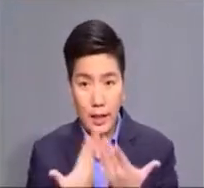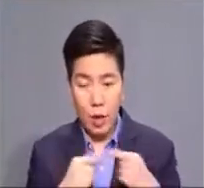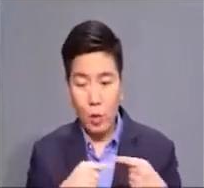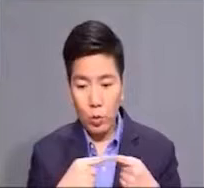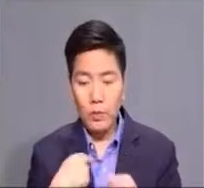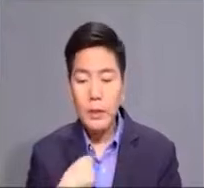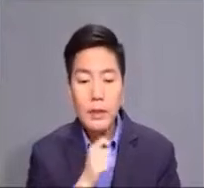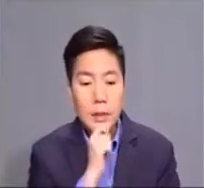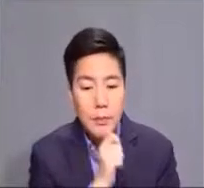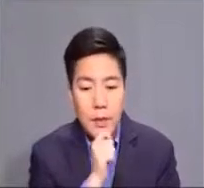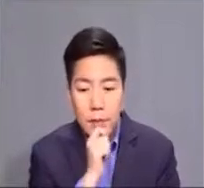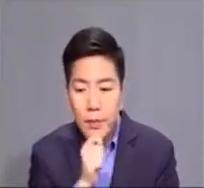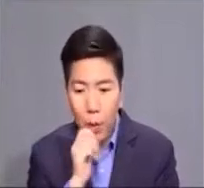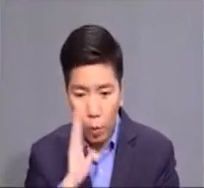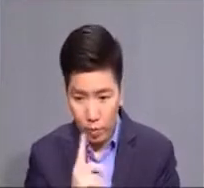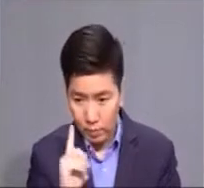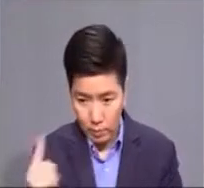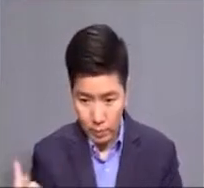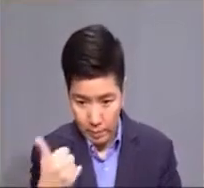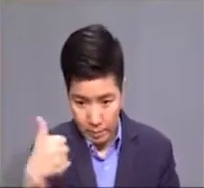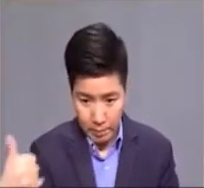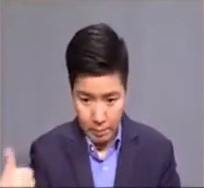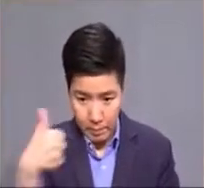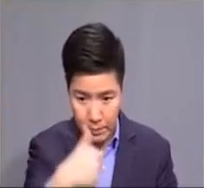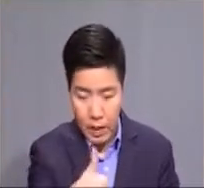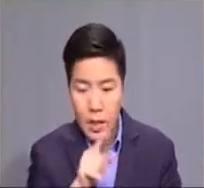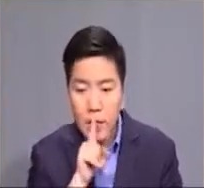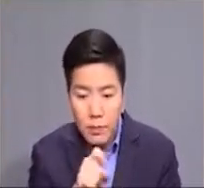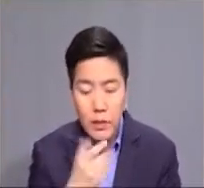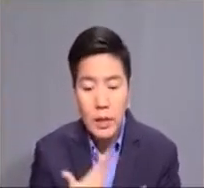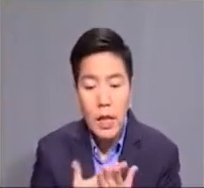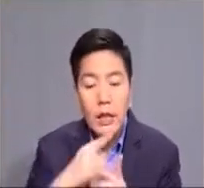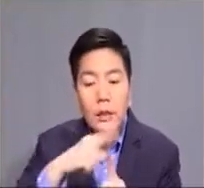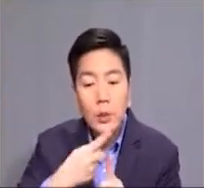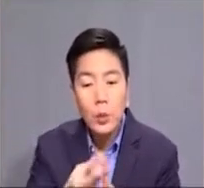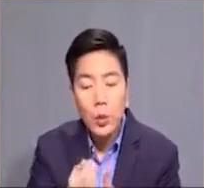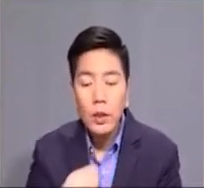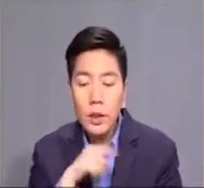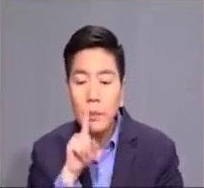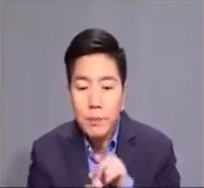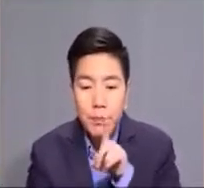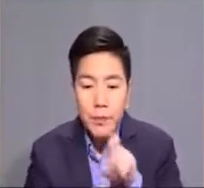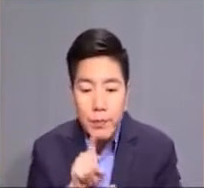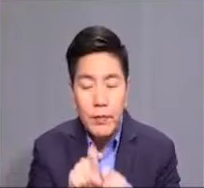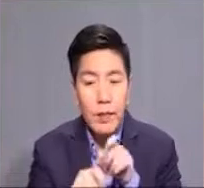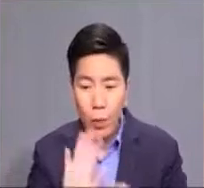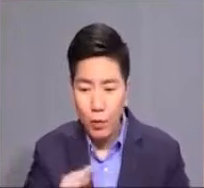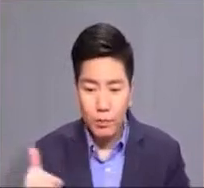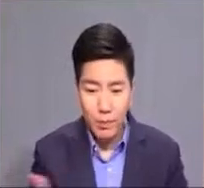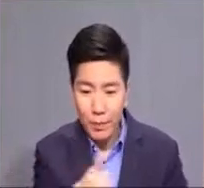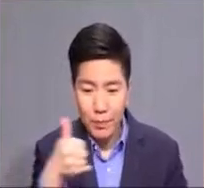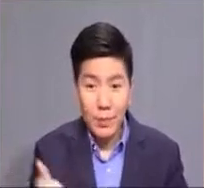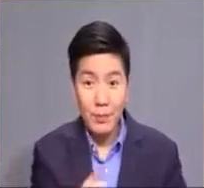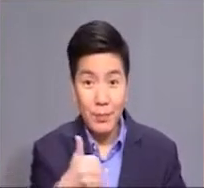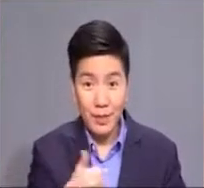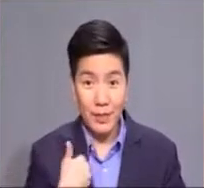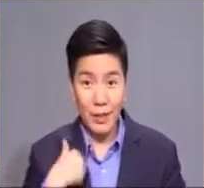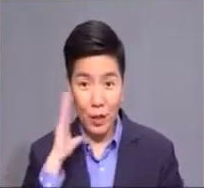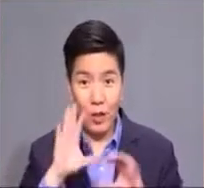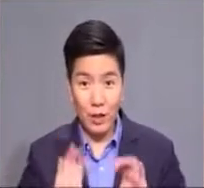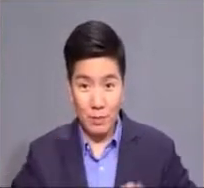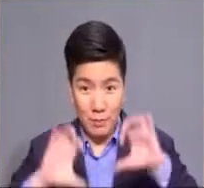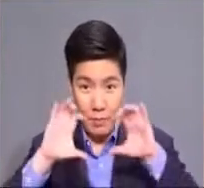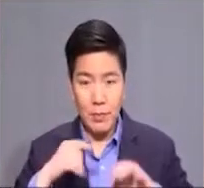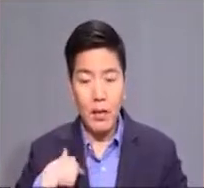จะต้องมีการสัมภาษณ์เขาเป็นรายคนด้วยว่าเขามีรายได้เท่าไหร่ยังไงเพราะว่าหลังจากนี้เนี่ยนะทางโครงการรัฐบาลเนี่ยเขาจะ